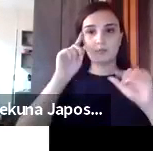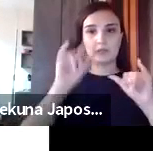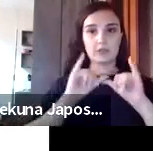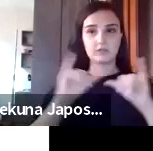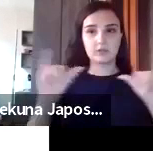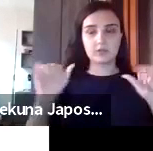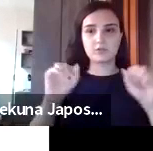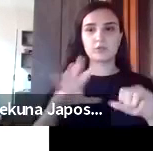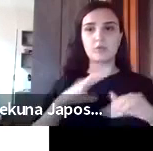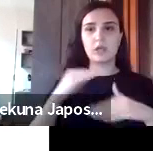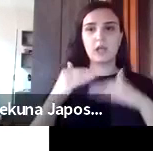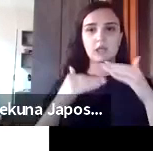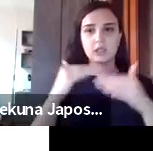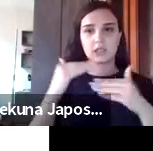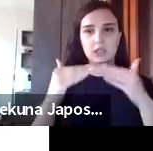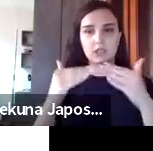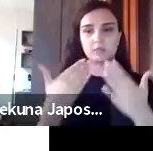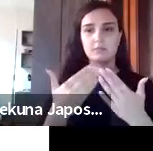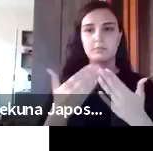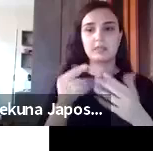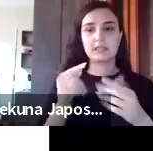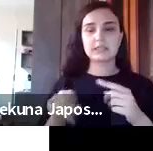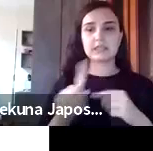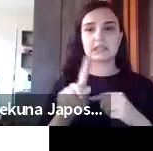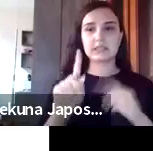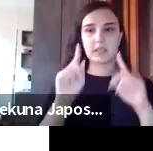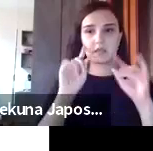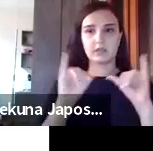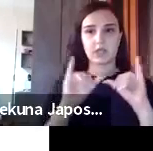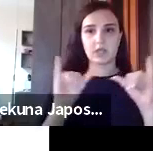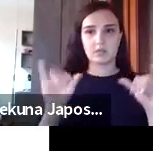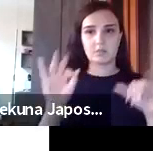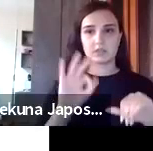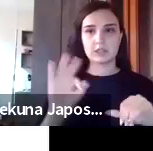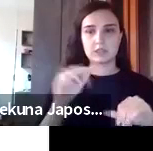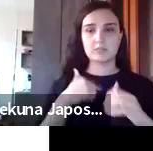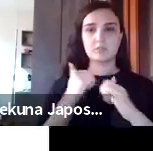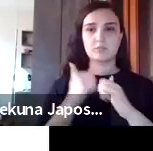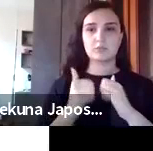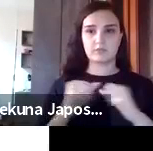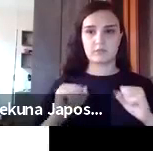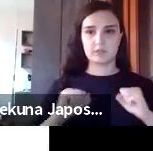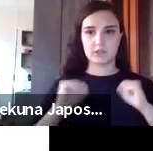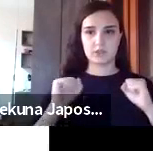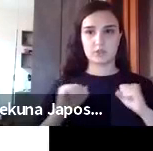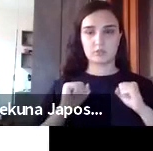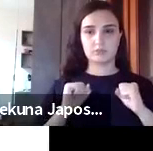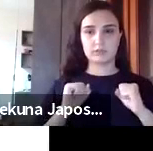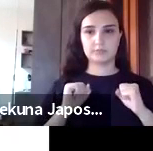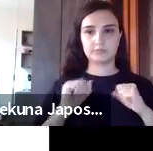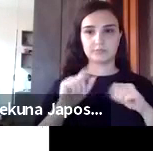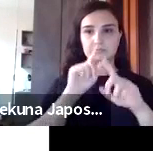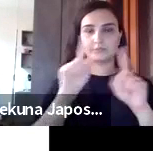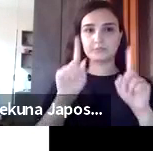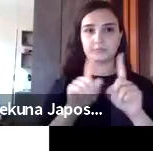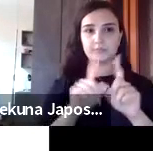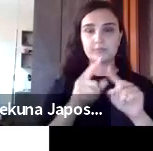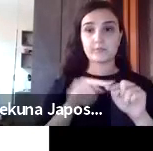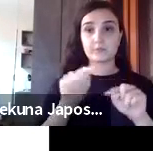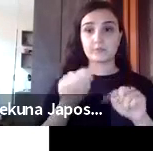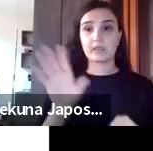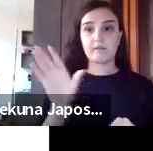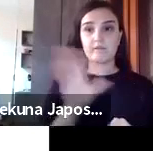იყოს კარიერული წინსვლა, ანუ ის რის განვითარებასაც მე მუდმივად ვცდილობ. თითქოს აქაც